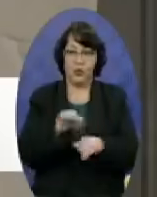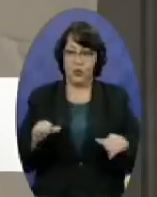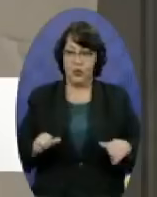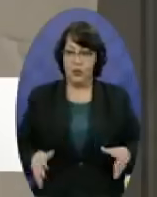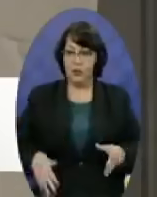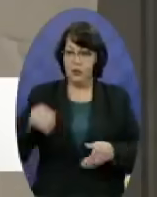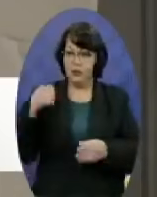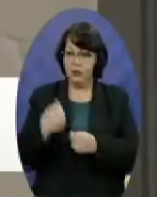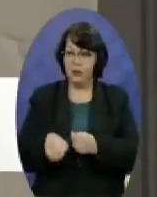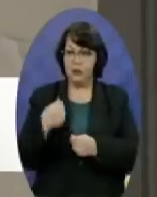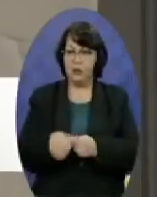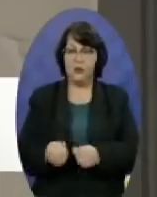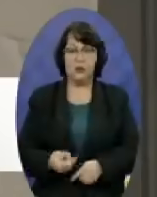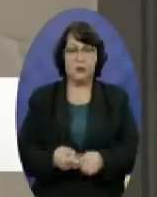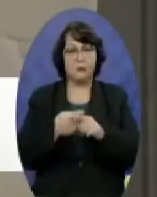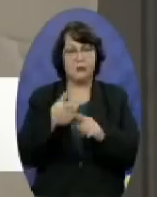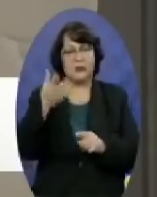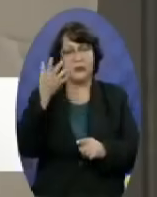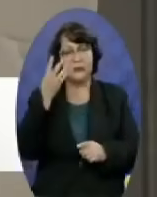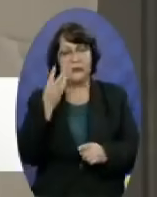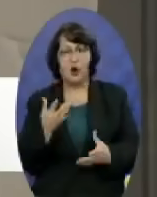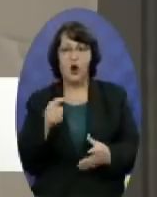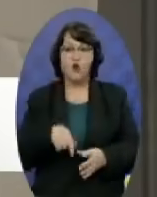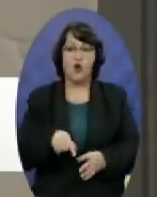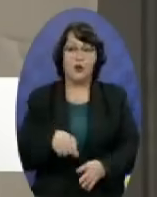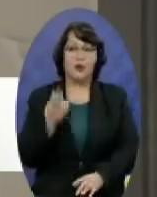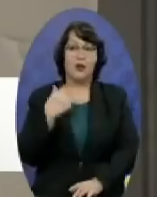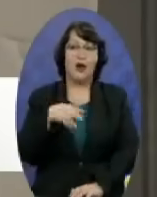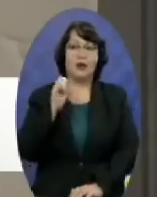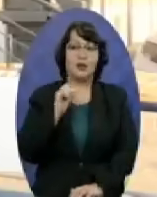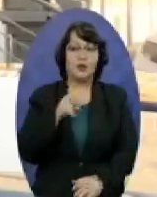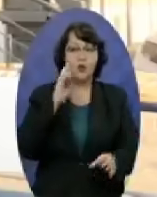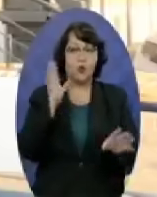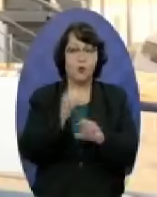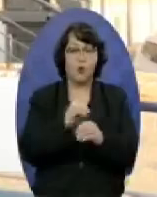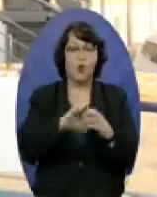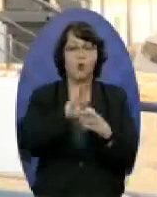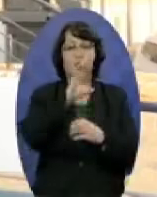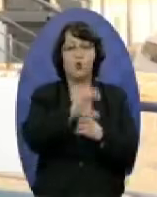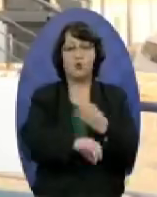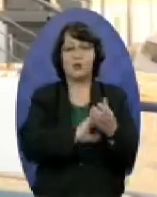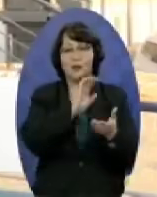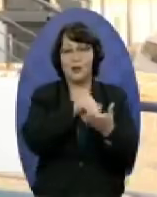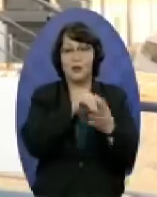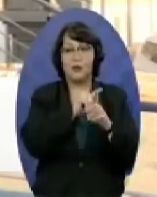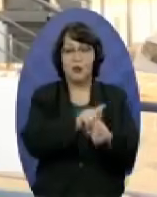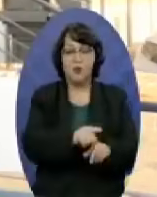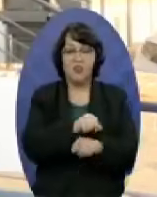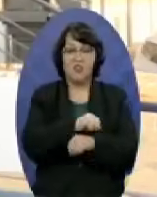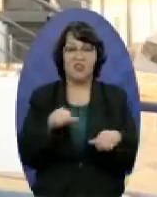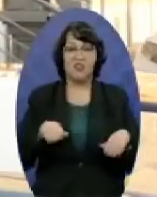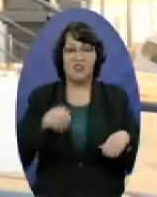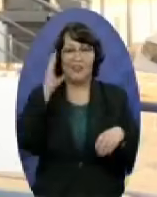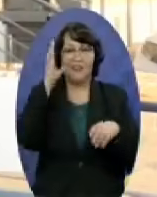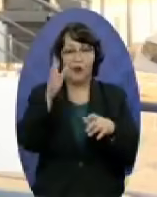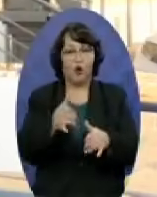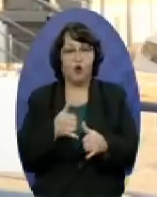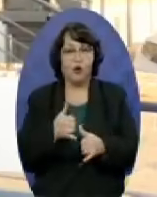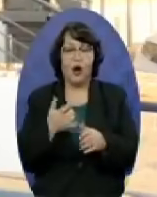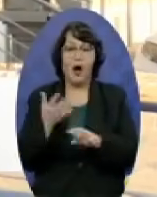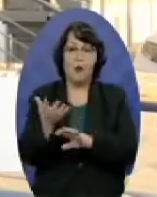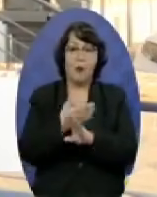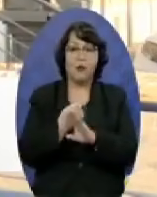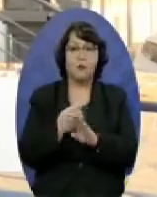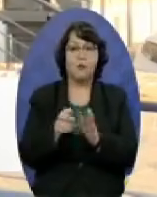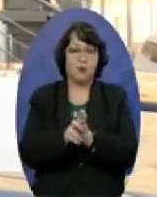зардал өсөх эрсдэлтэй. За гэхдээ одоогийн даатгалын тогтолцоо олон улсад бүлээн зөвшөөрсөн. За иргэдийг эрслээс хамгаалах бодит боломжийг